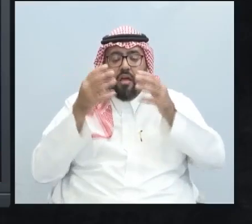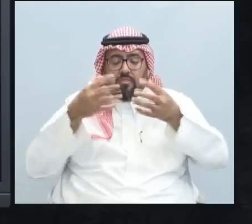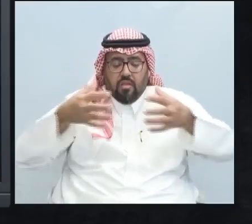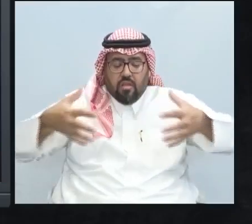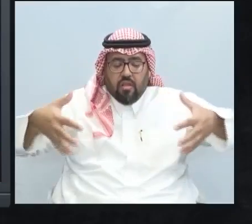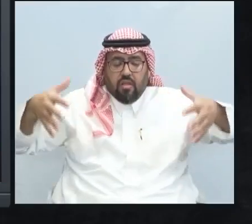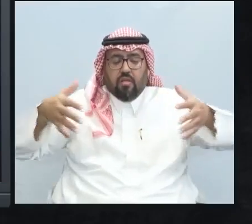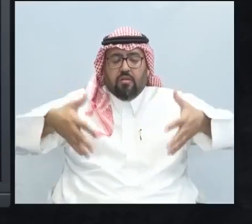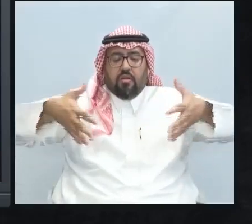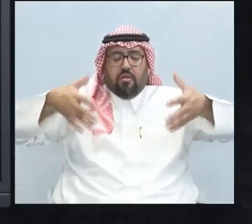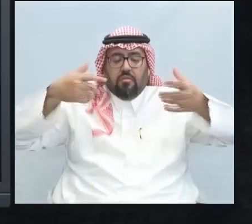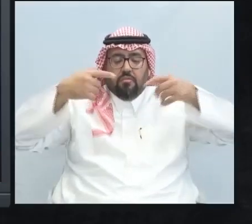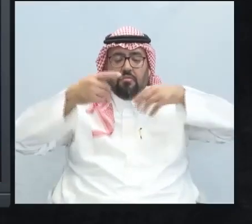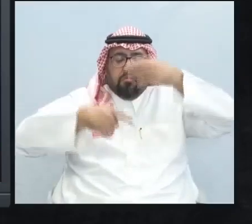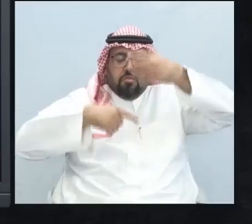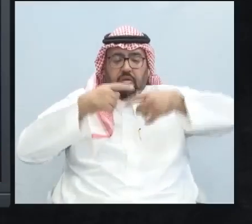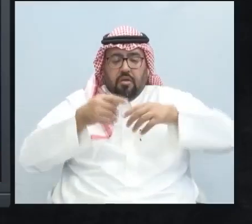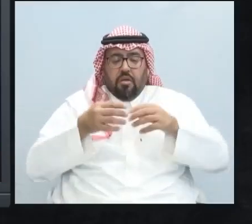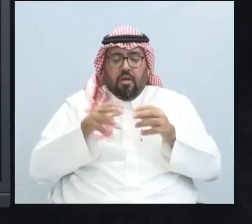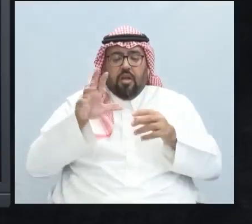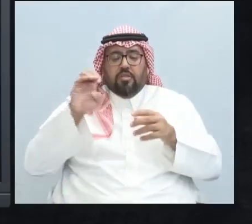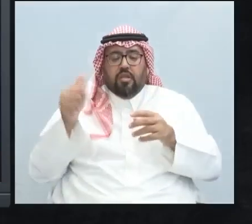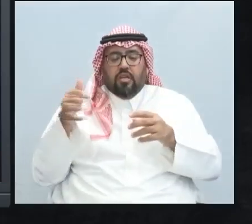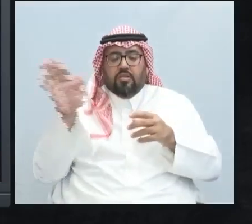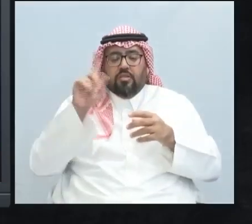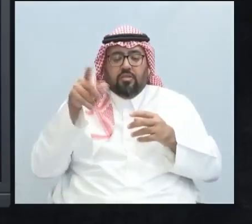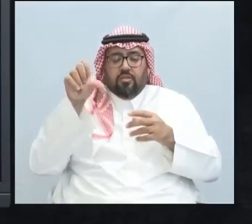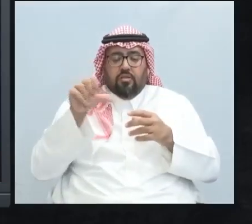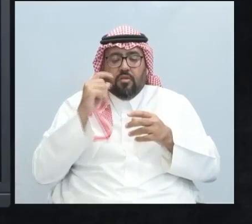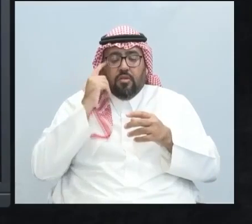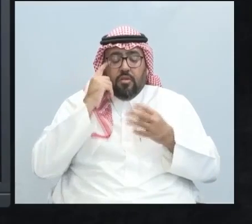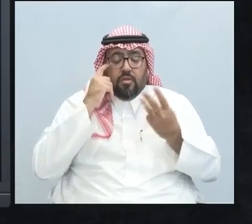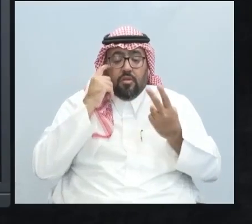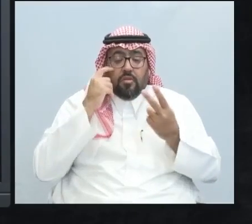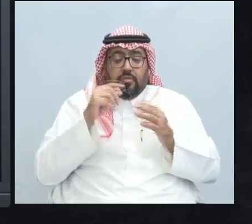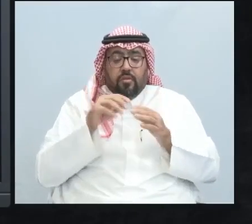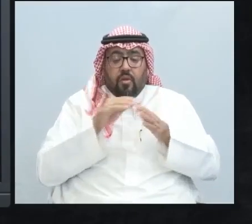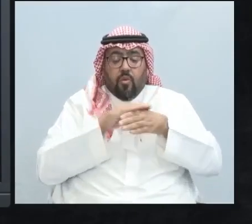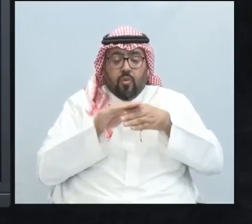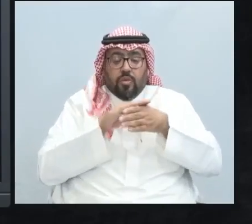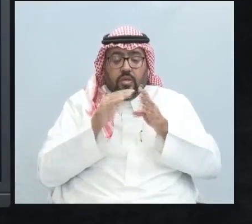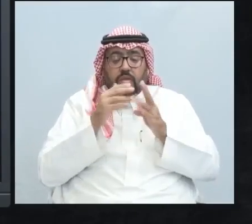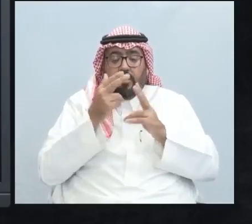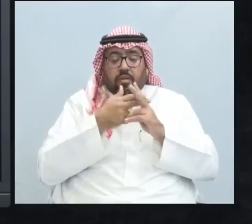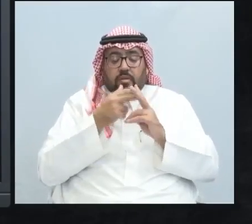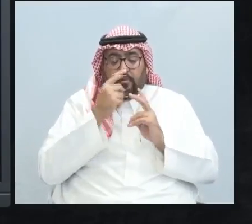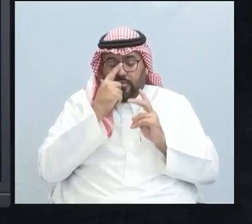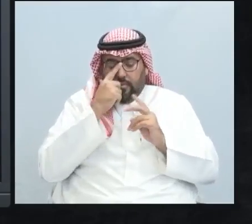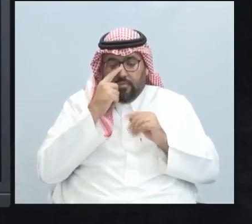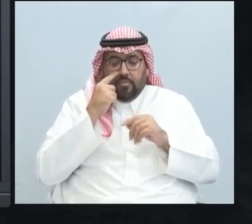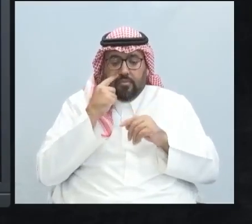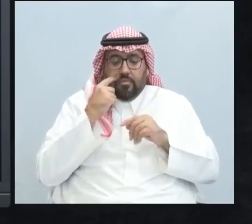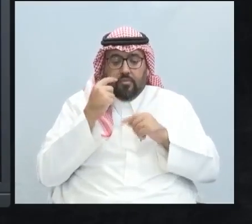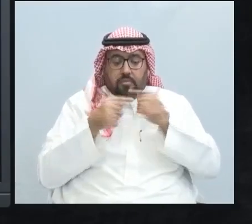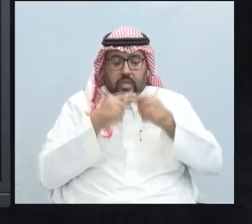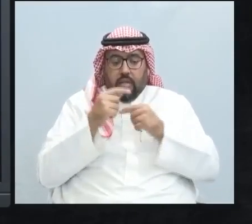تظهر فيها الانسجه ثم اتت مرحله الجاسترو بتكون طبقتين ثم ظهرت الطبقه الوسطى كل طبقه من هذه الطبقات